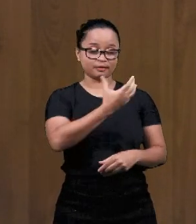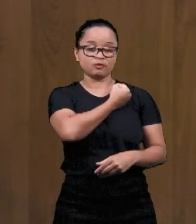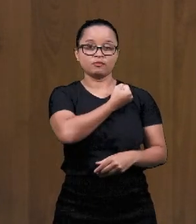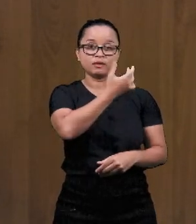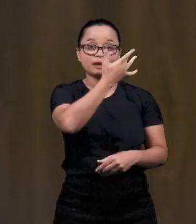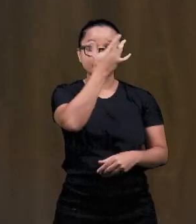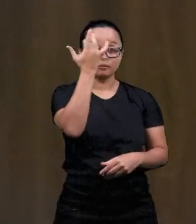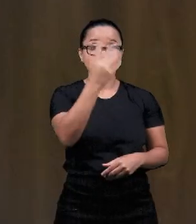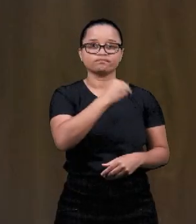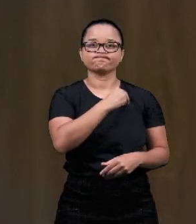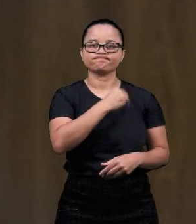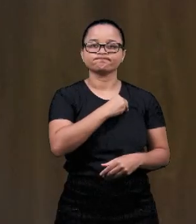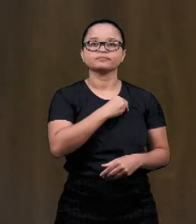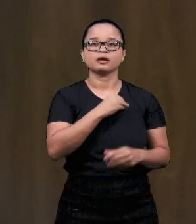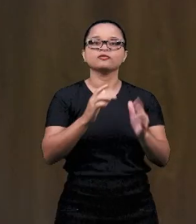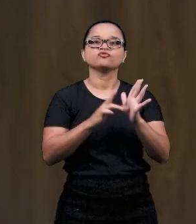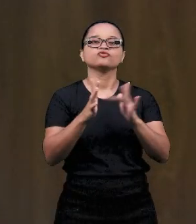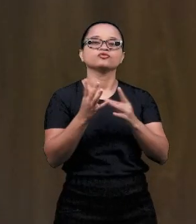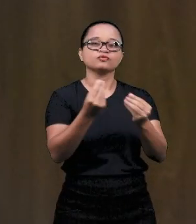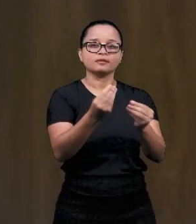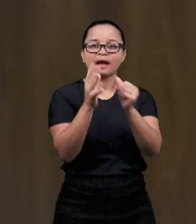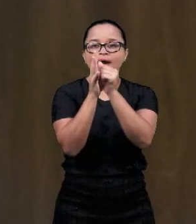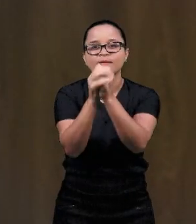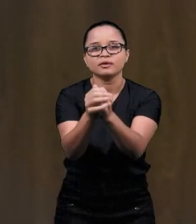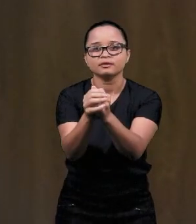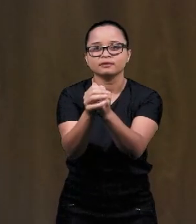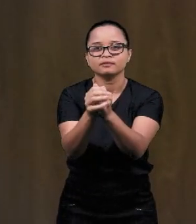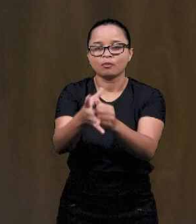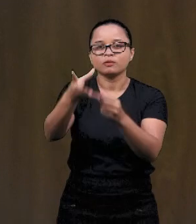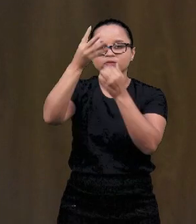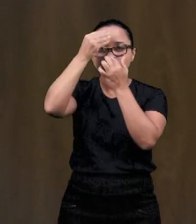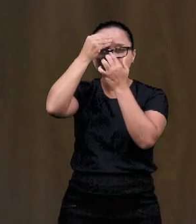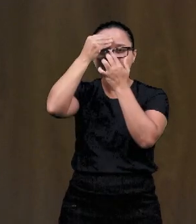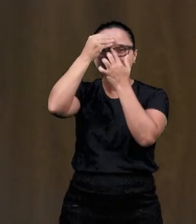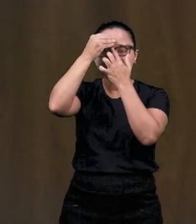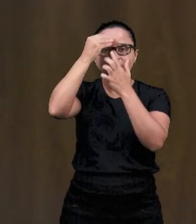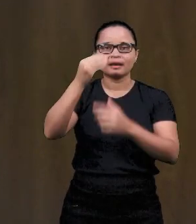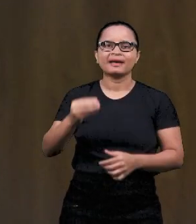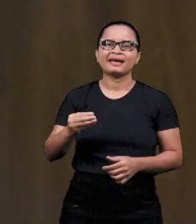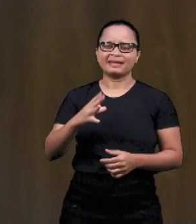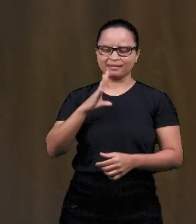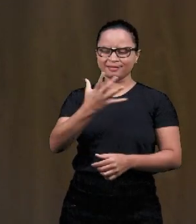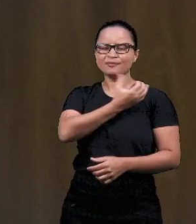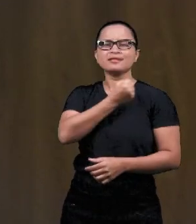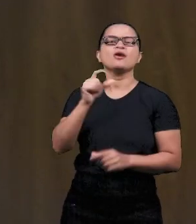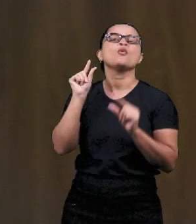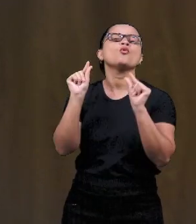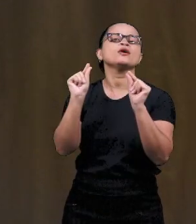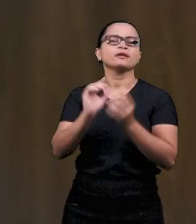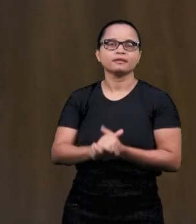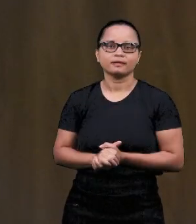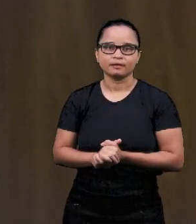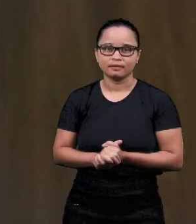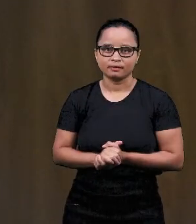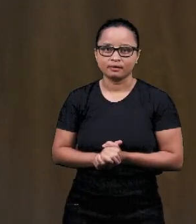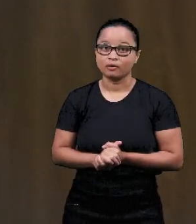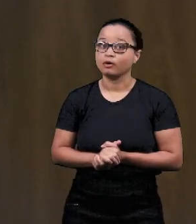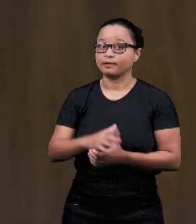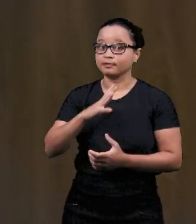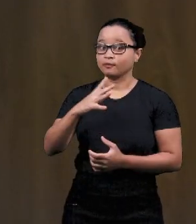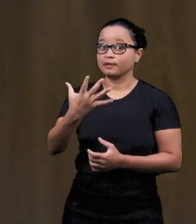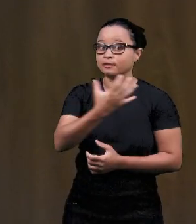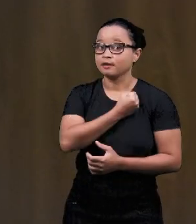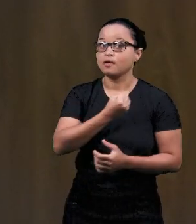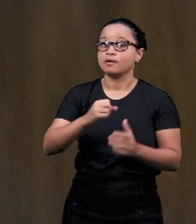Jésus. Amen. Nous allons fixer l'enseignement. C'est quoi le salut alors? Salut, c'est un plan,